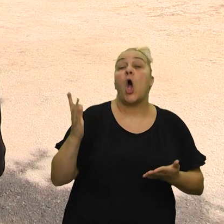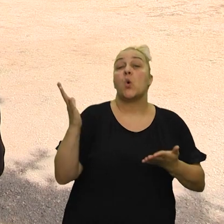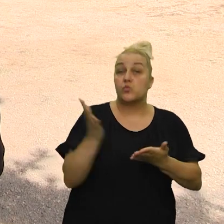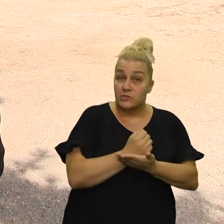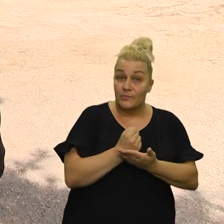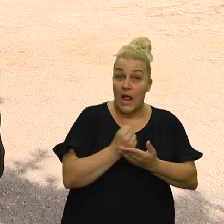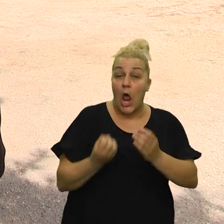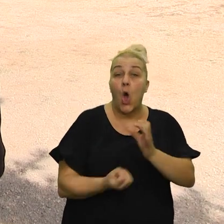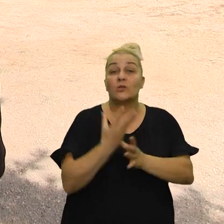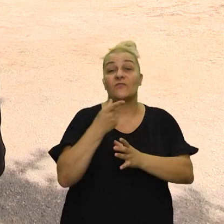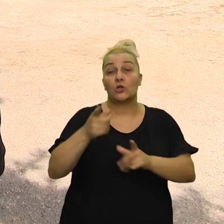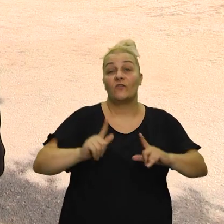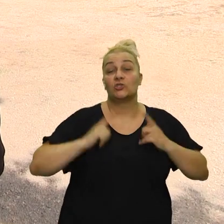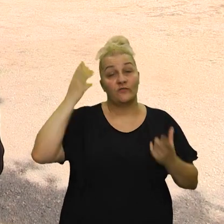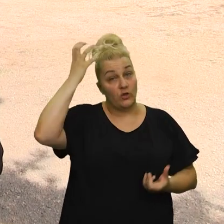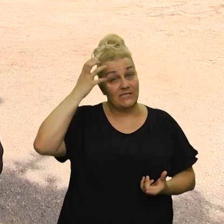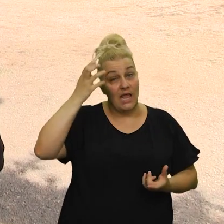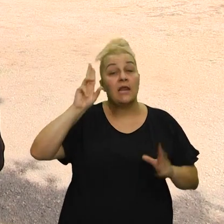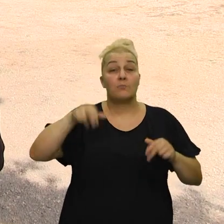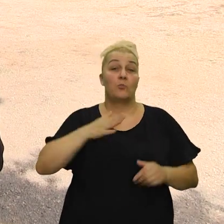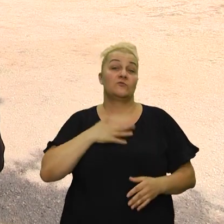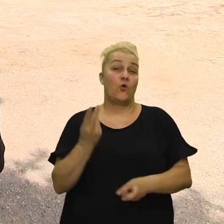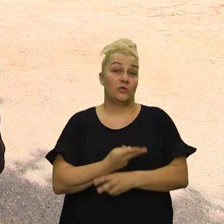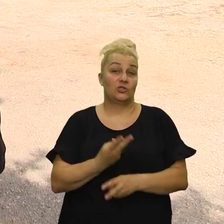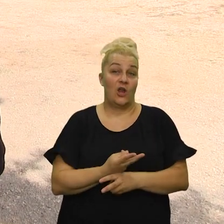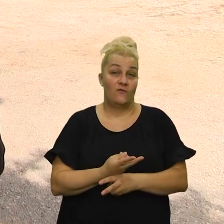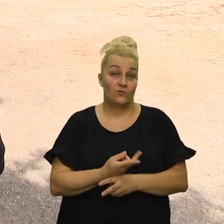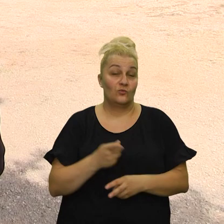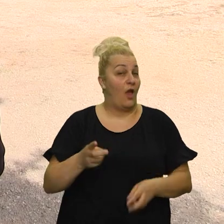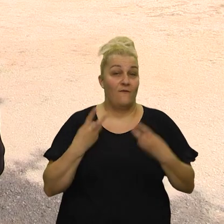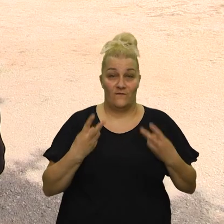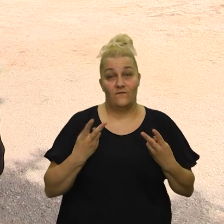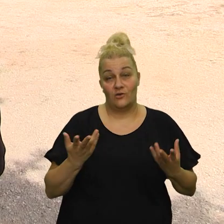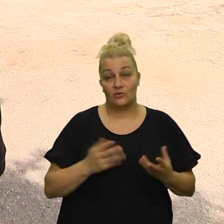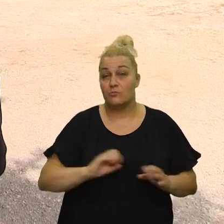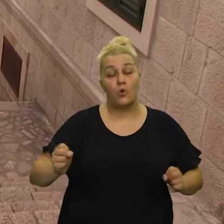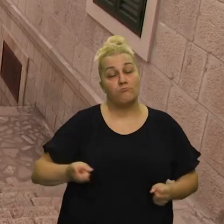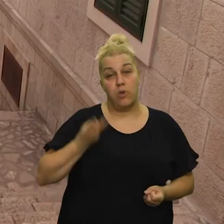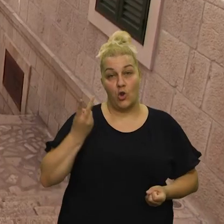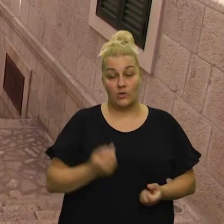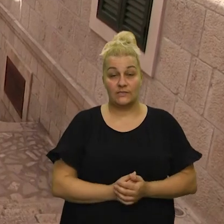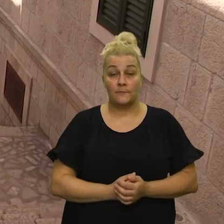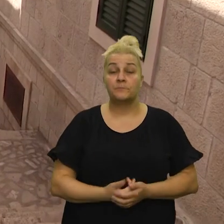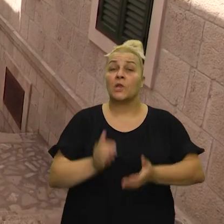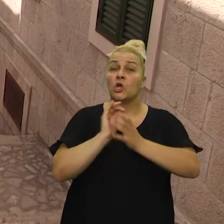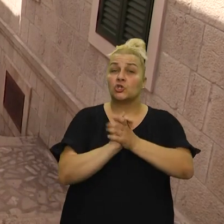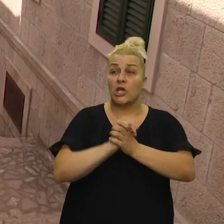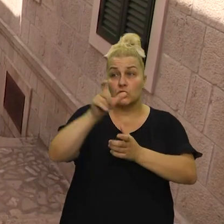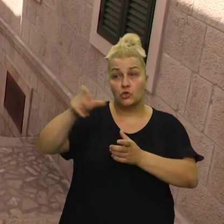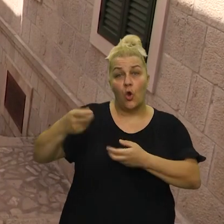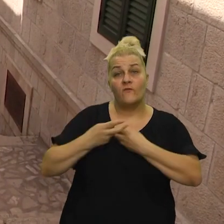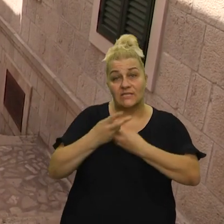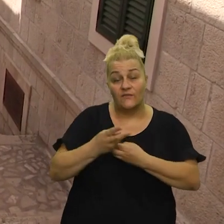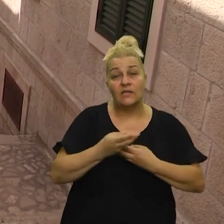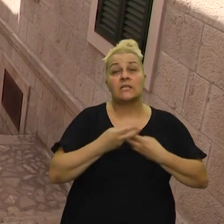ostvariti taj životni san svih Hrvata da imamo svoju državu. I to je dovoljno da čovjek bude preponosan. Čestitku Slavljenicima osobno je